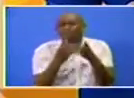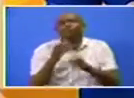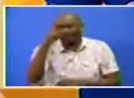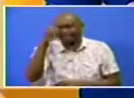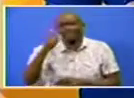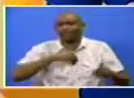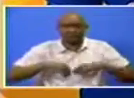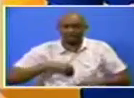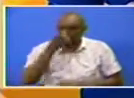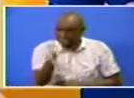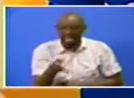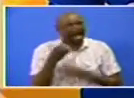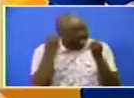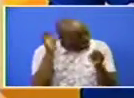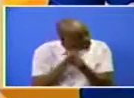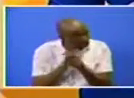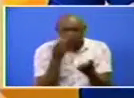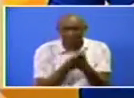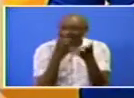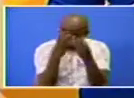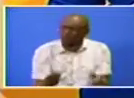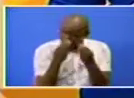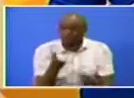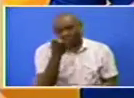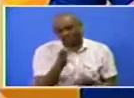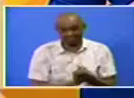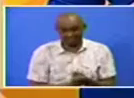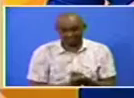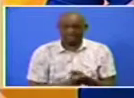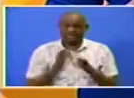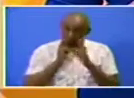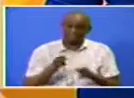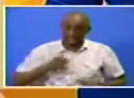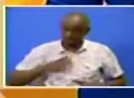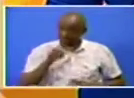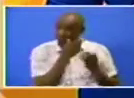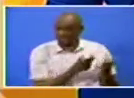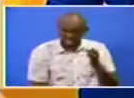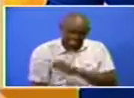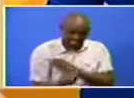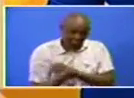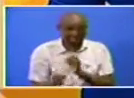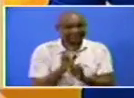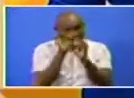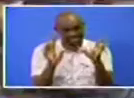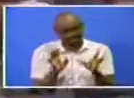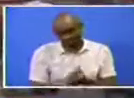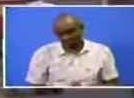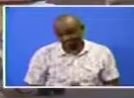sakata hiyo ya mamilioni ya fedha kwa vyombo vya habari. Mwanahabari wetu Robert Wanyonyi na taarifa hiyo.